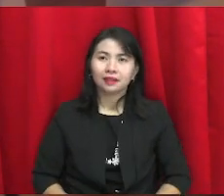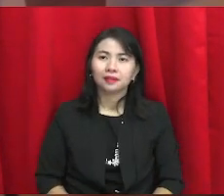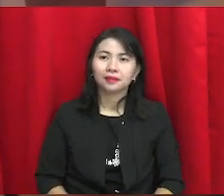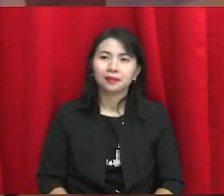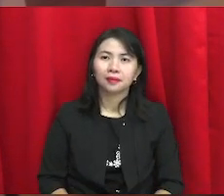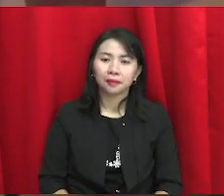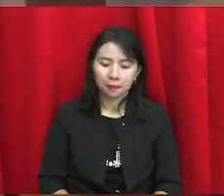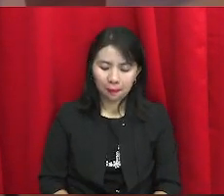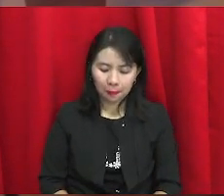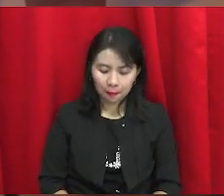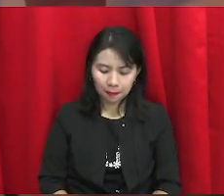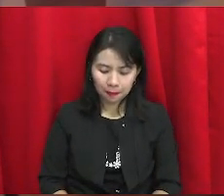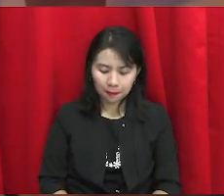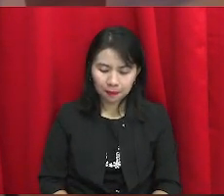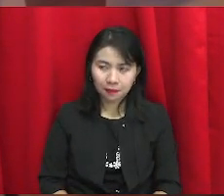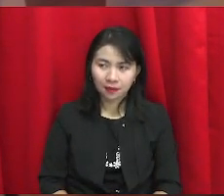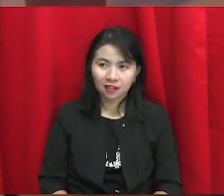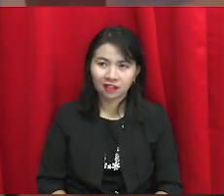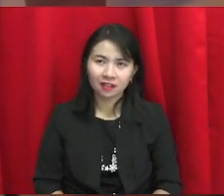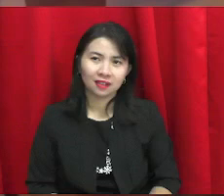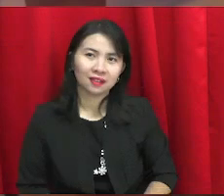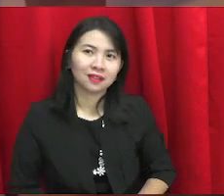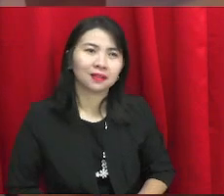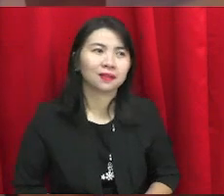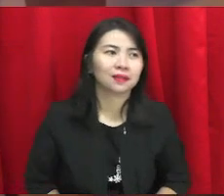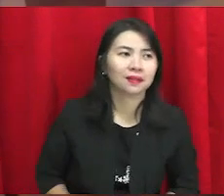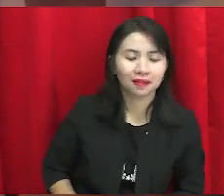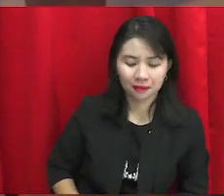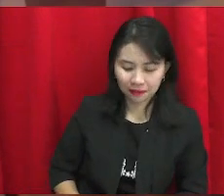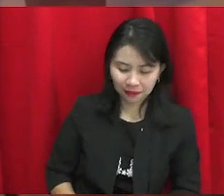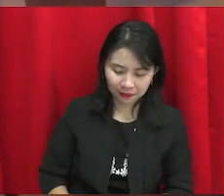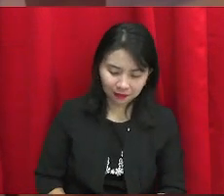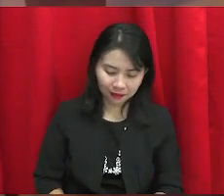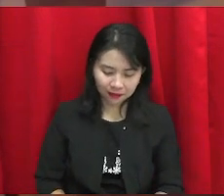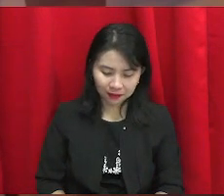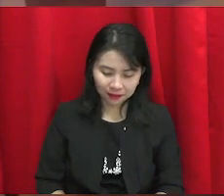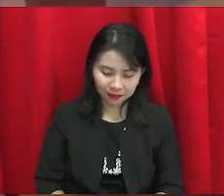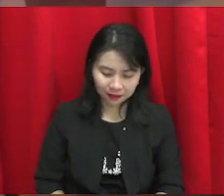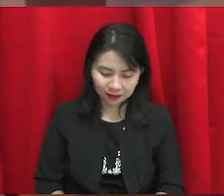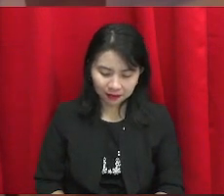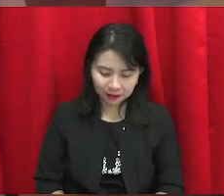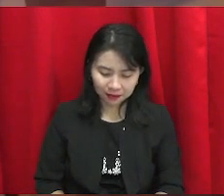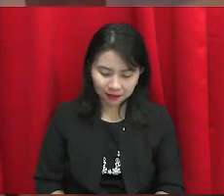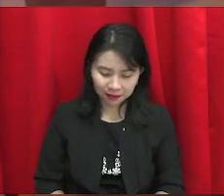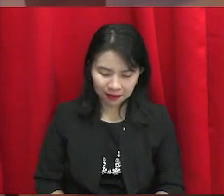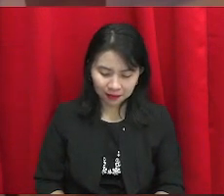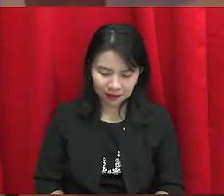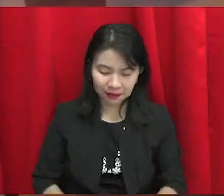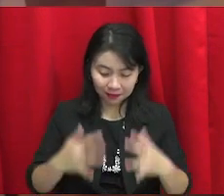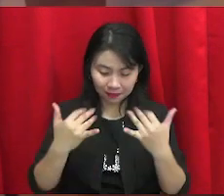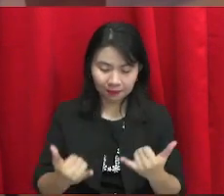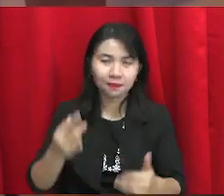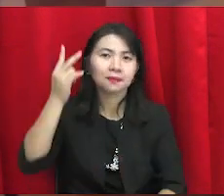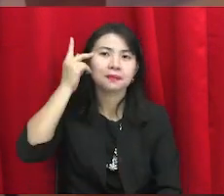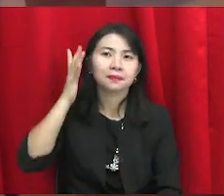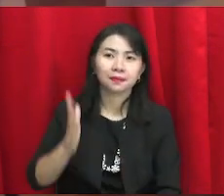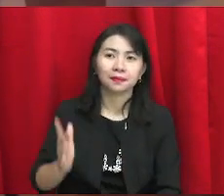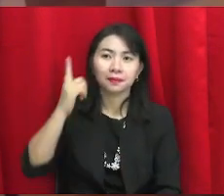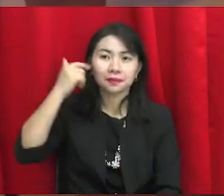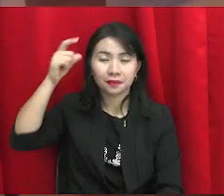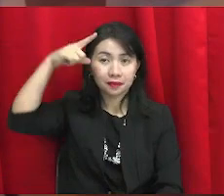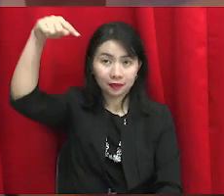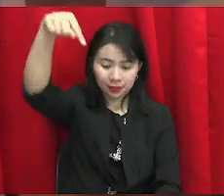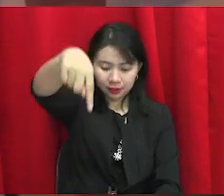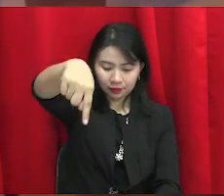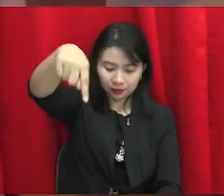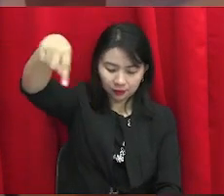ko munang maayos my landscape yung ano eh, camera. Pero maganda tanghali po, Pastor Hill. Maganda. Sir, have a safe trip sir. Po. Have a safe